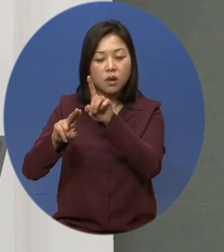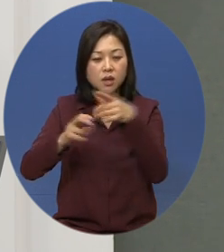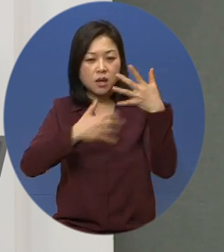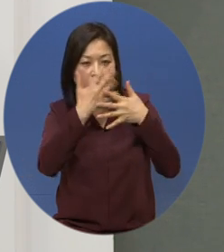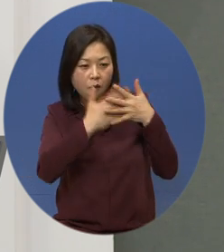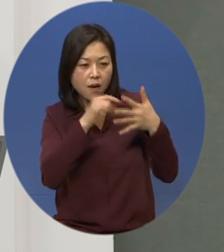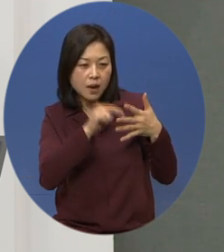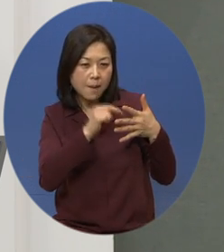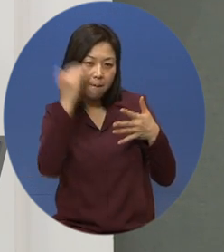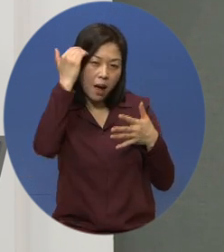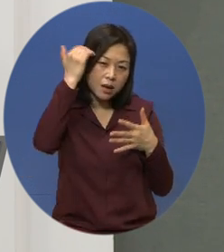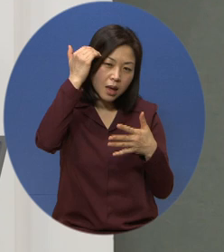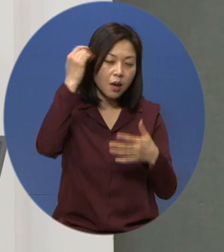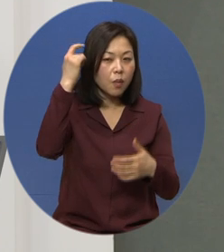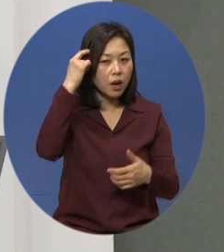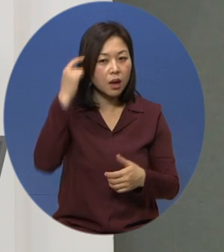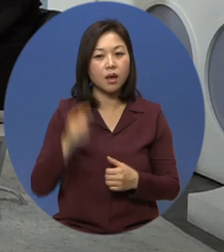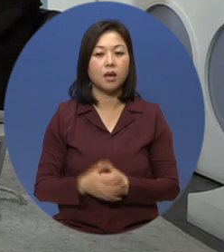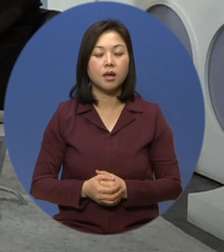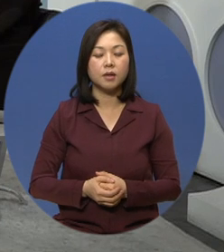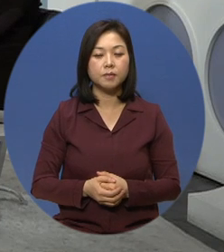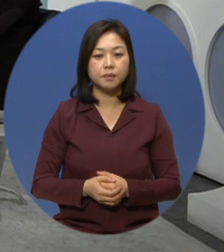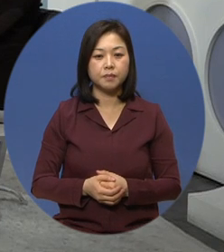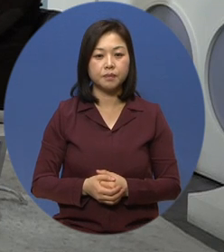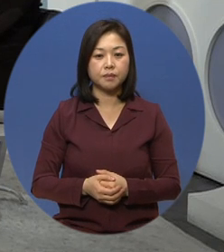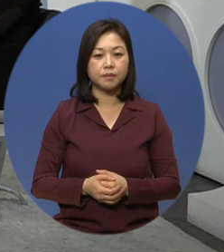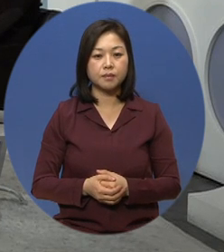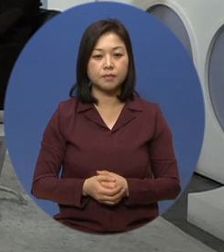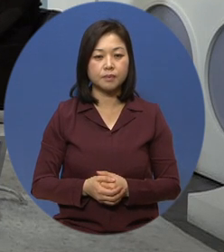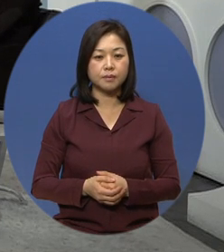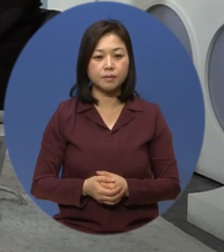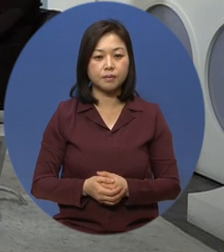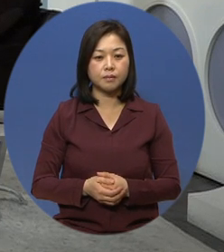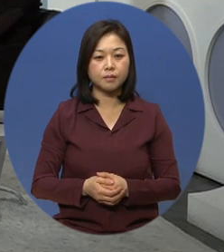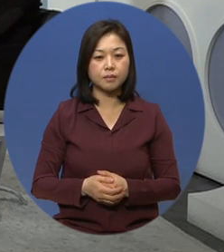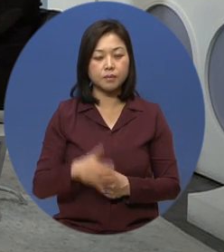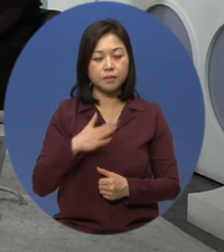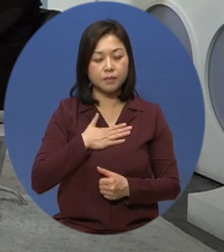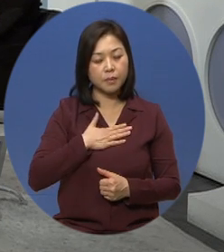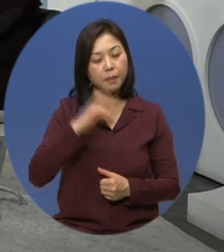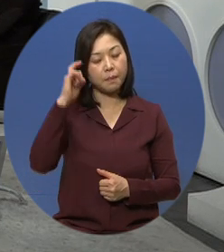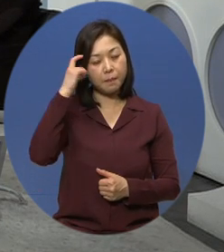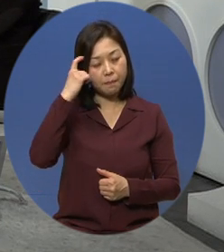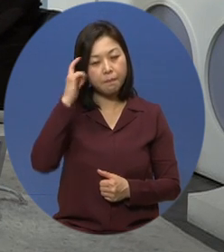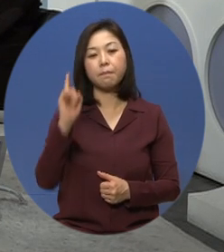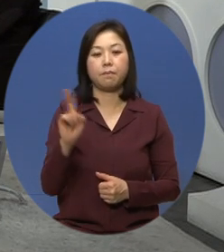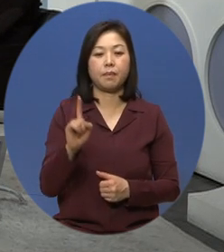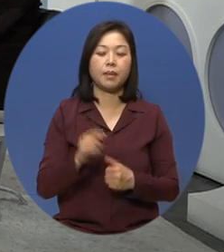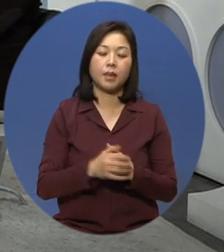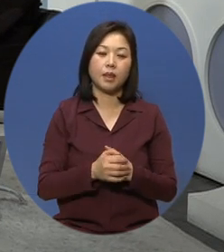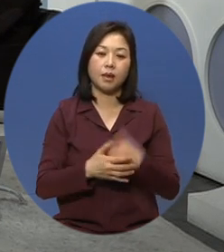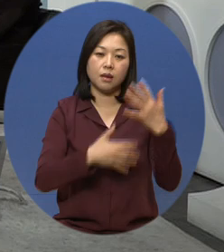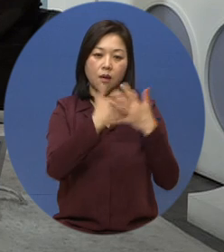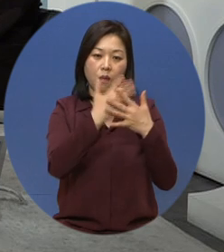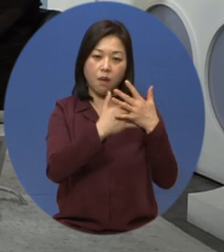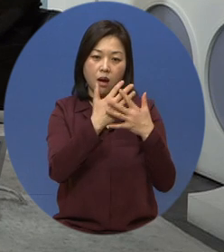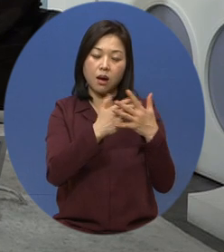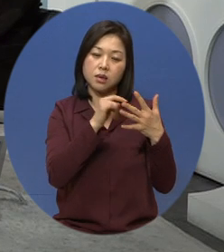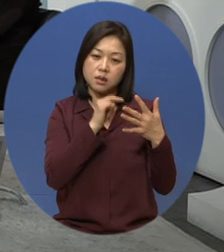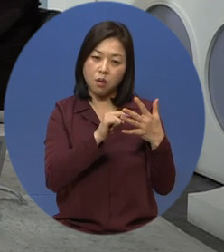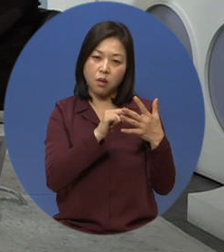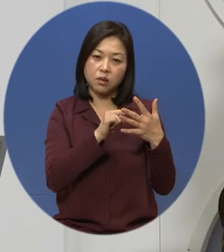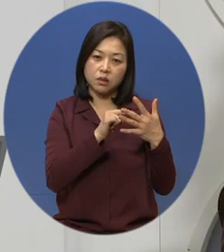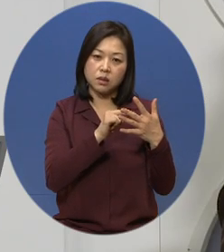가졌는지 음 제가 보기에는 판단하게 는 그 이 영화가 그대로